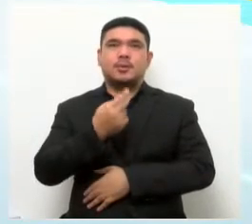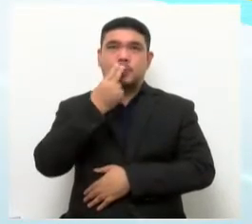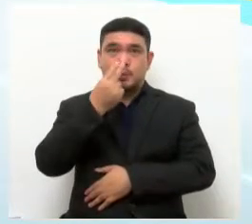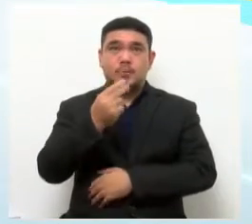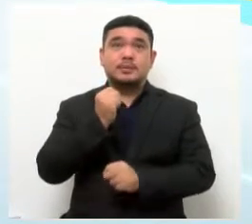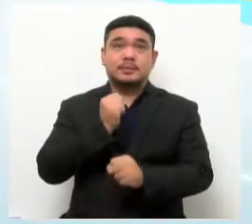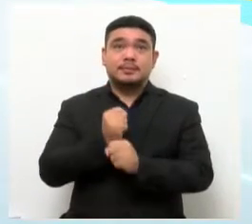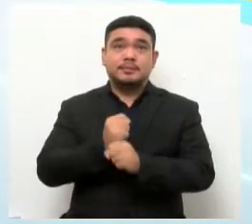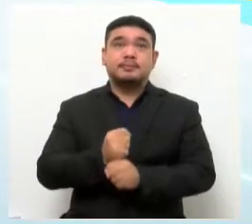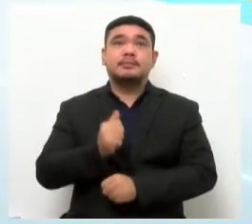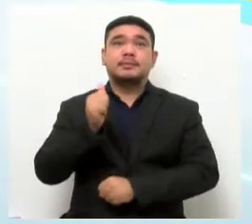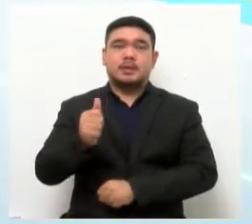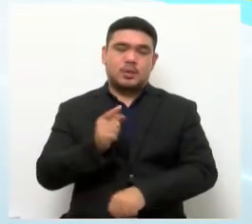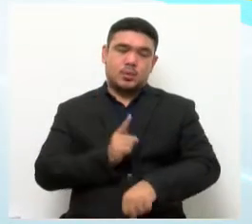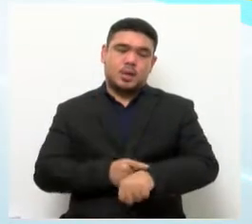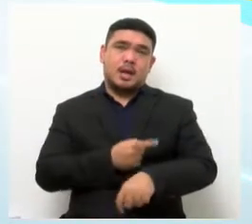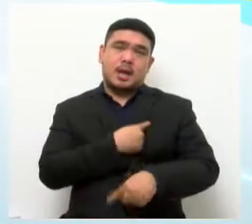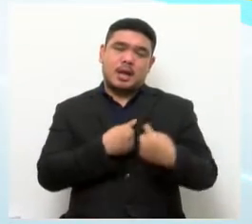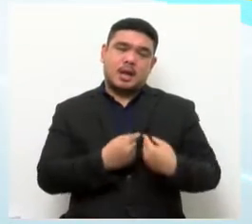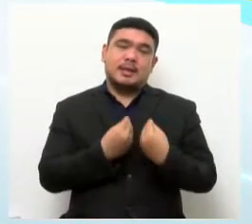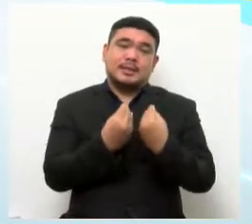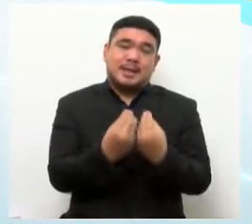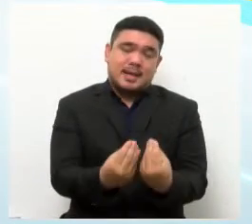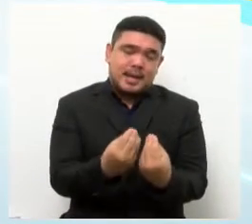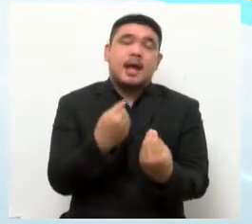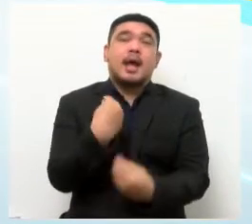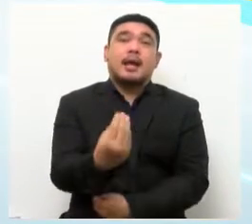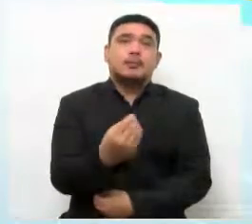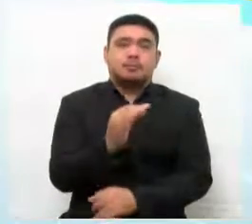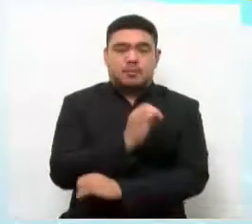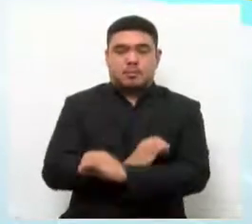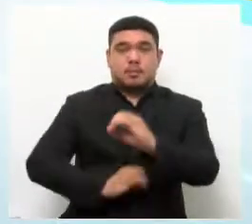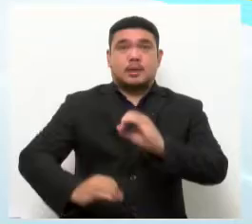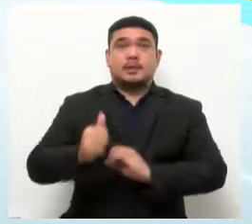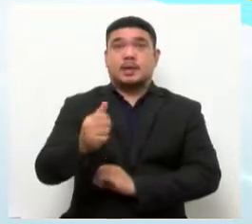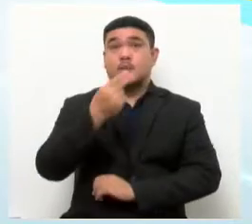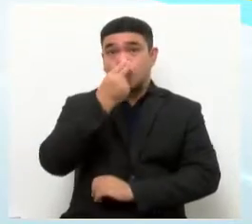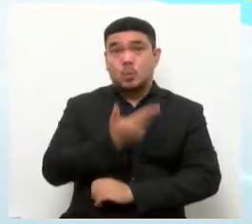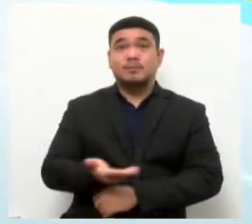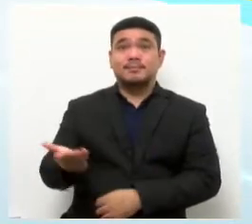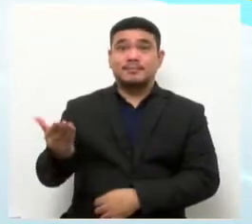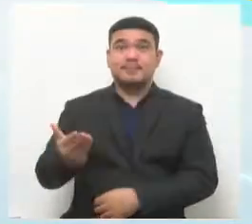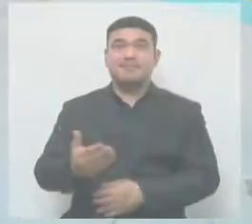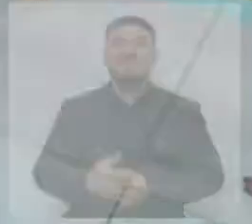all นะคะให้เวลาให้ใจปลอดภัยทุกมิติรายละเอียดของโครงการนี้จะเป็นอย่างไรไปติดตามรับชมกัน